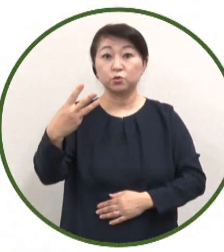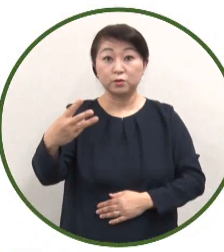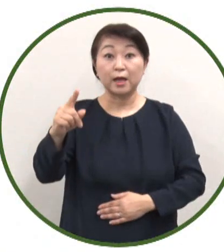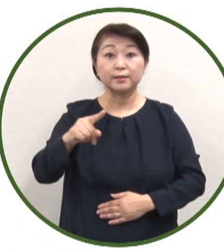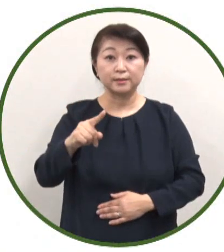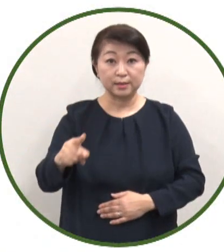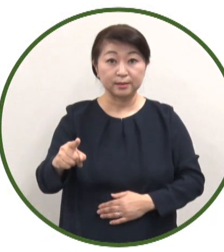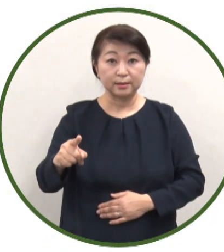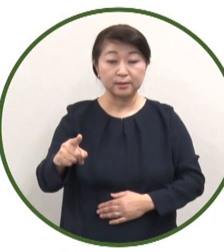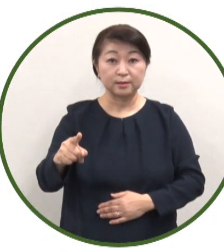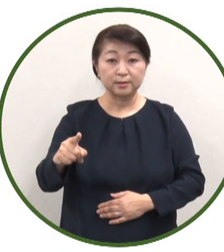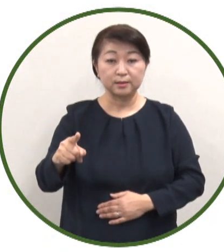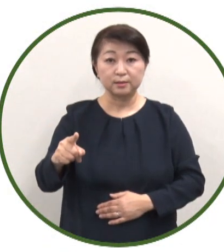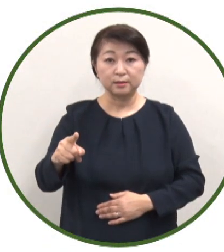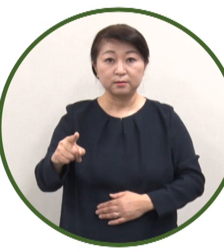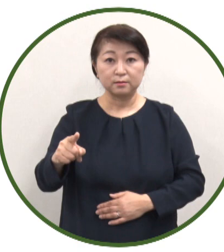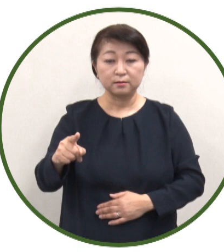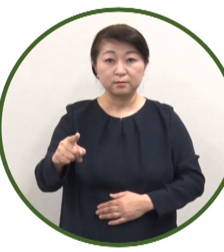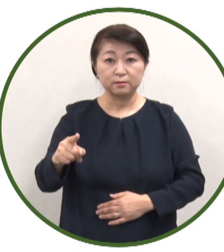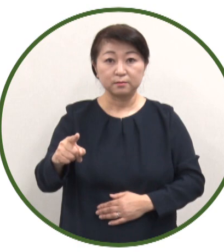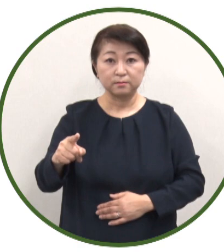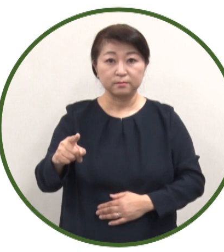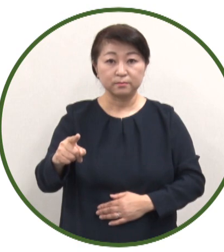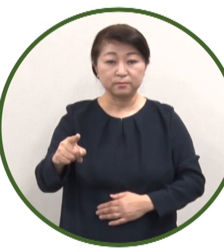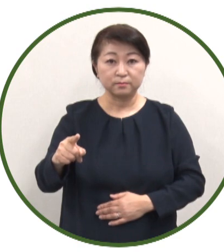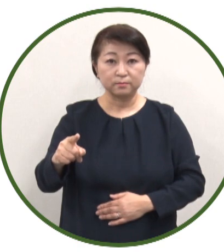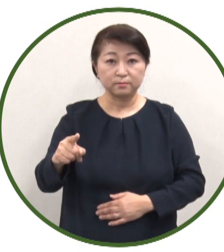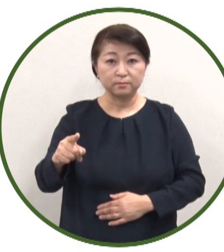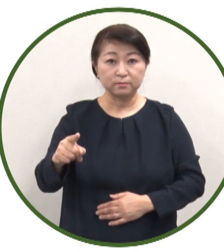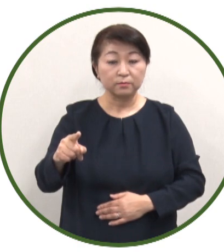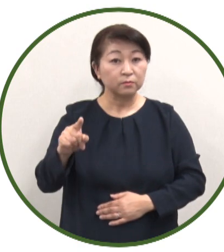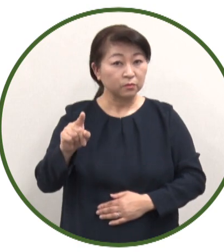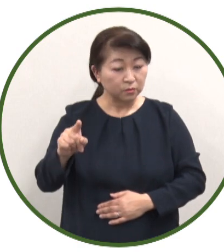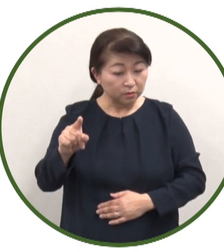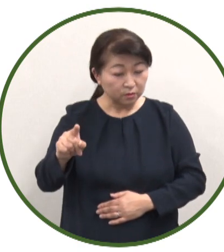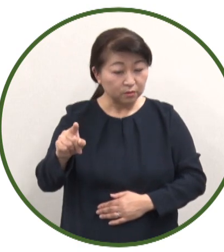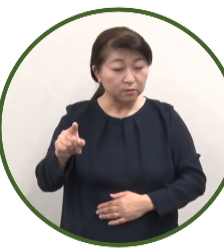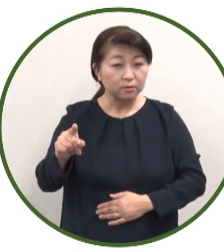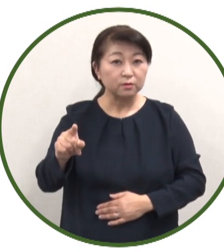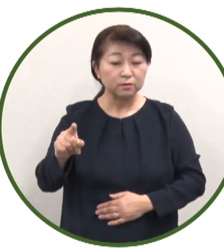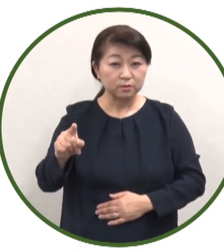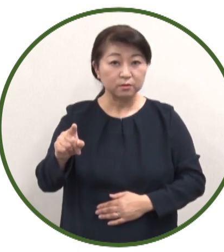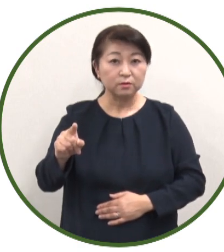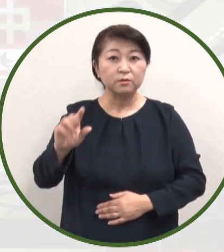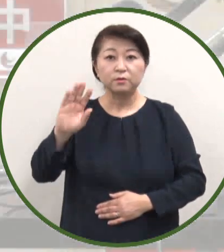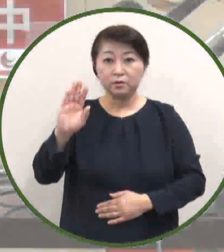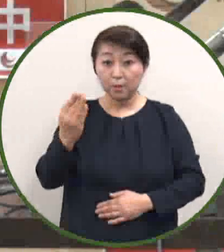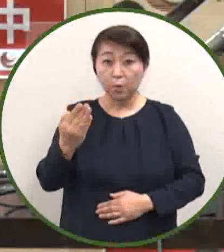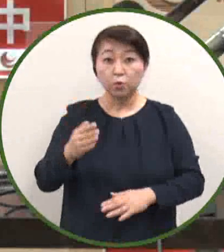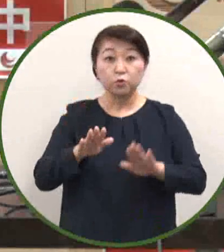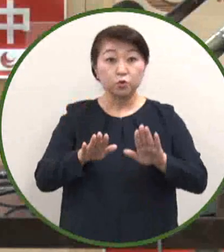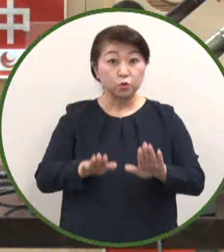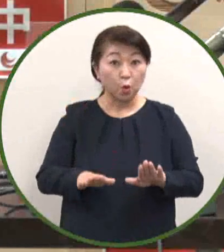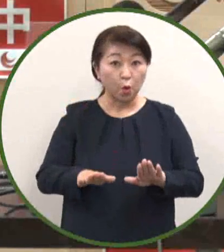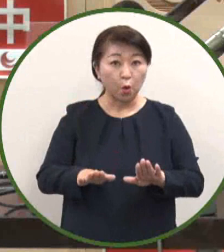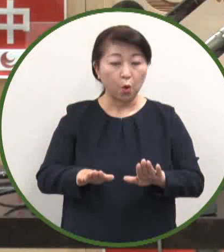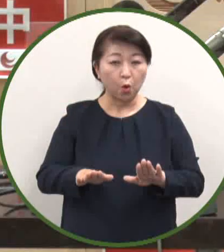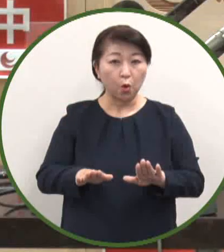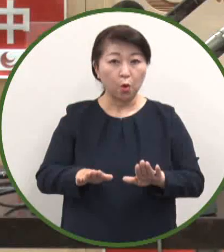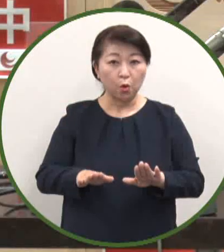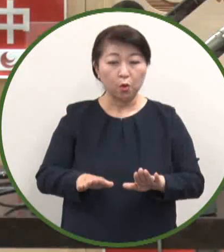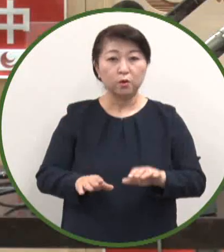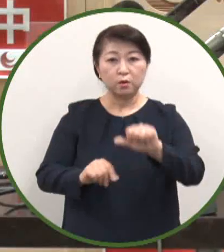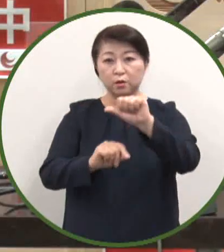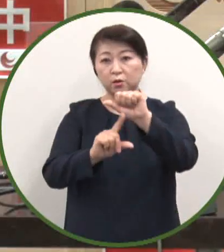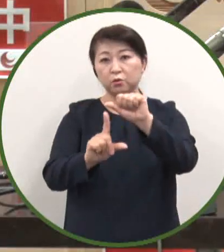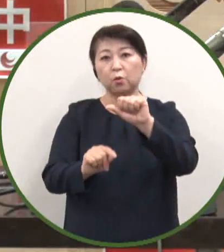273、こちらですね、273というふうになっておりますが、本